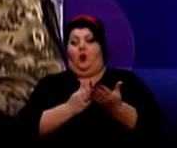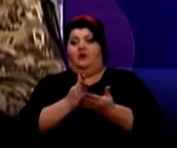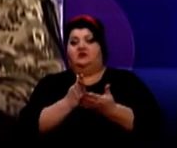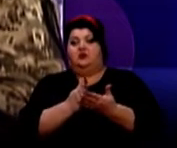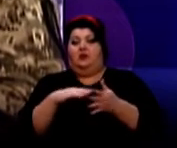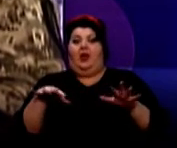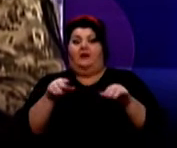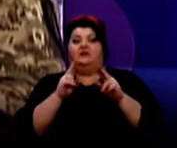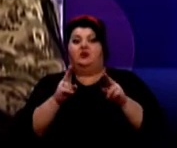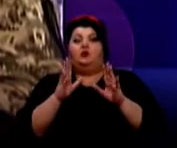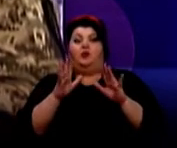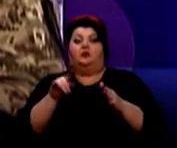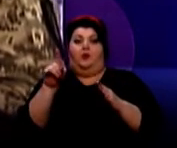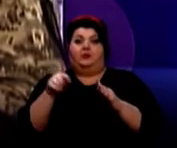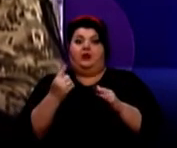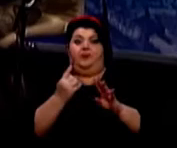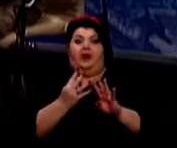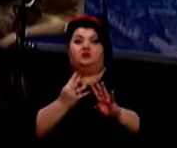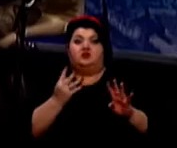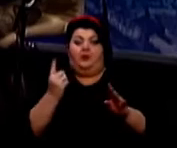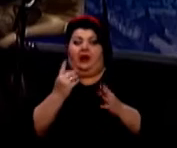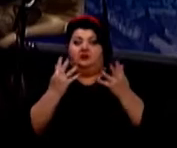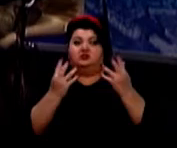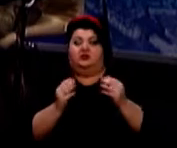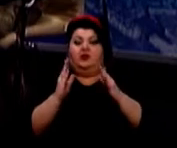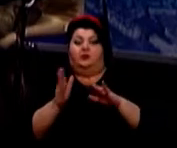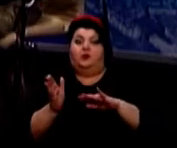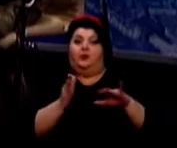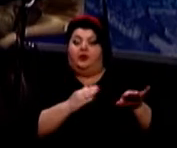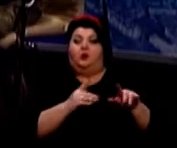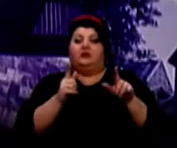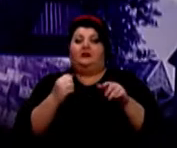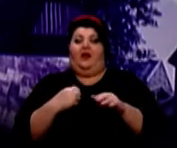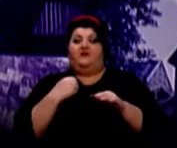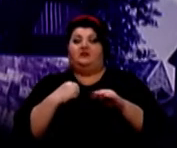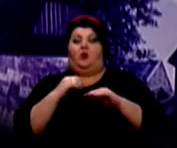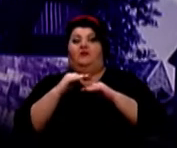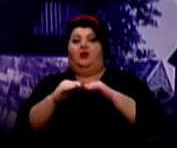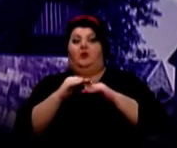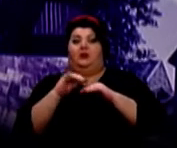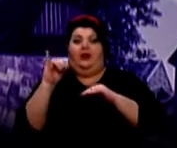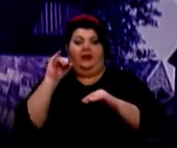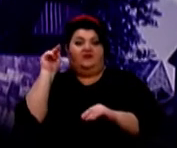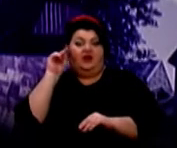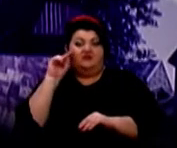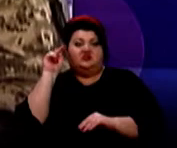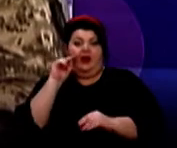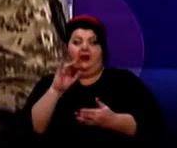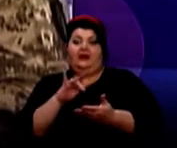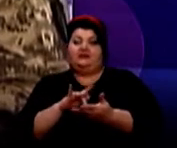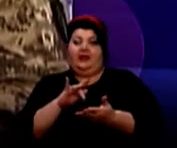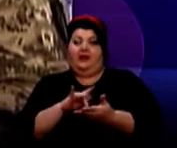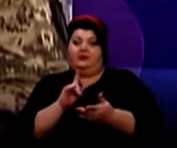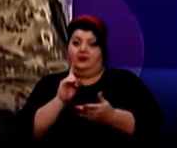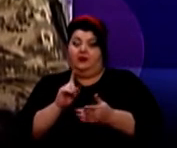чергу будуть призвані перші дні своєї служби, будуть проходити на військових полігонах і в навчальних центрах.